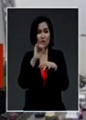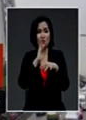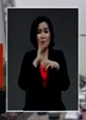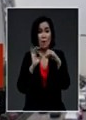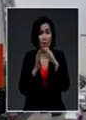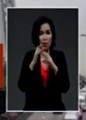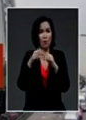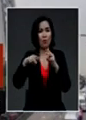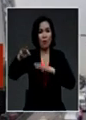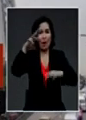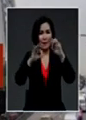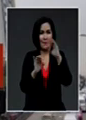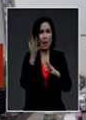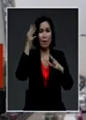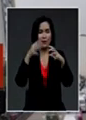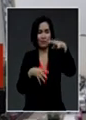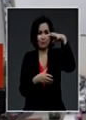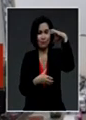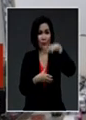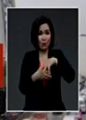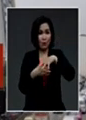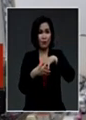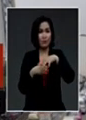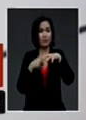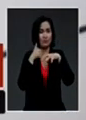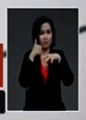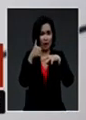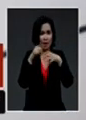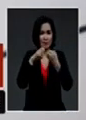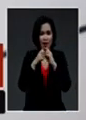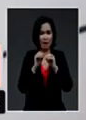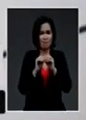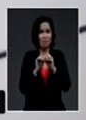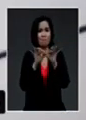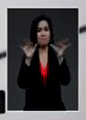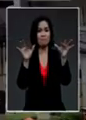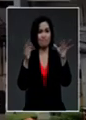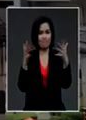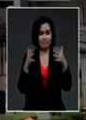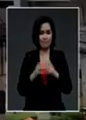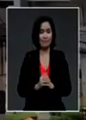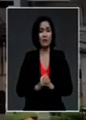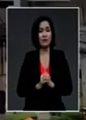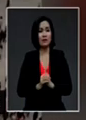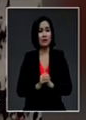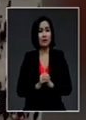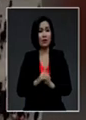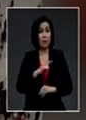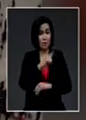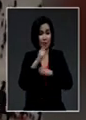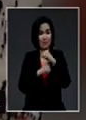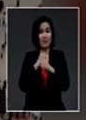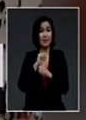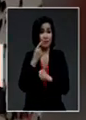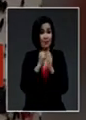ร็จเรียบร้อยก็รีบปิดฝาเพื่อลดการฟุ้งกระจายด้วยนะครับ ส่วนบรรยากาศงานเทศกาลตรุษจีนที่ต่างประเท